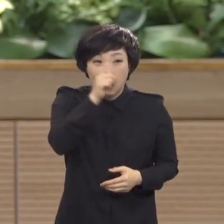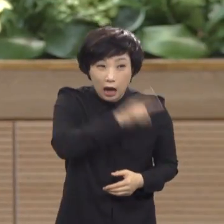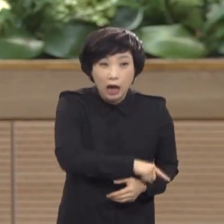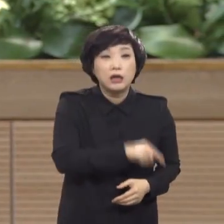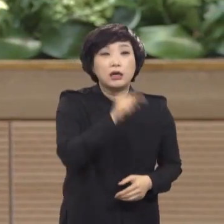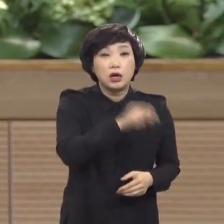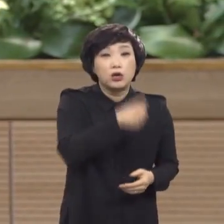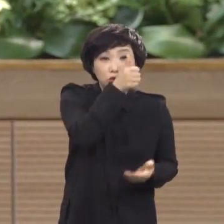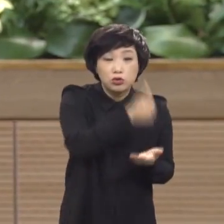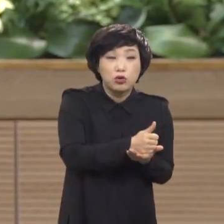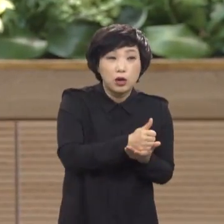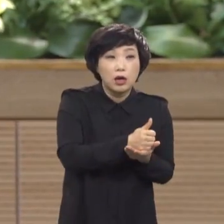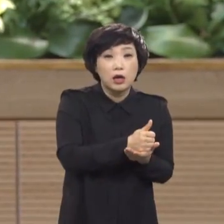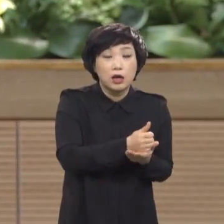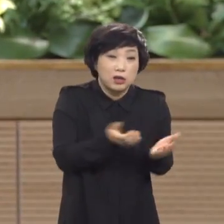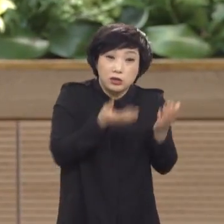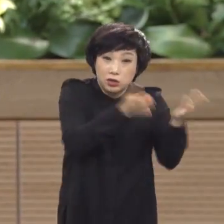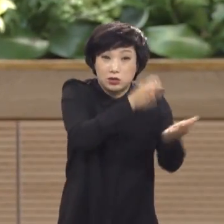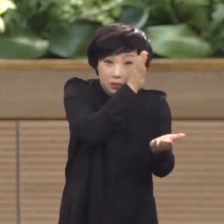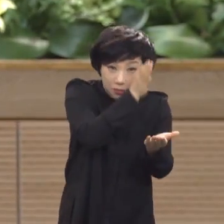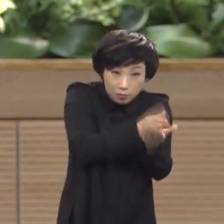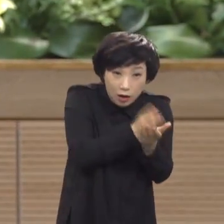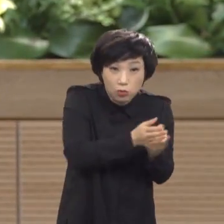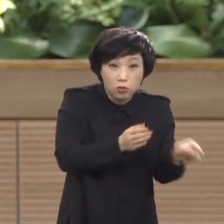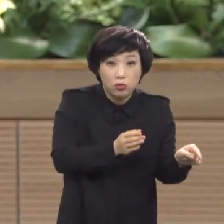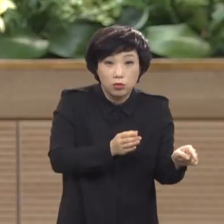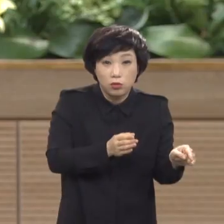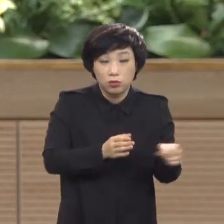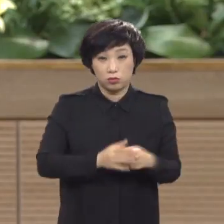불의의 병기로 죄에게 드리지 말라.